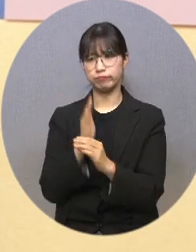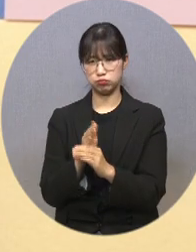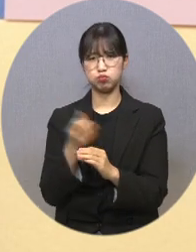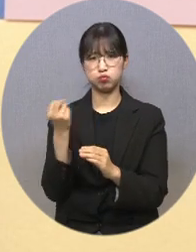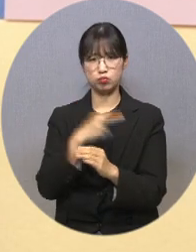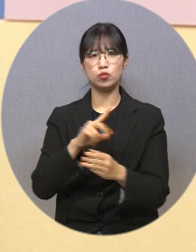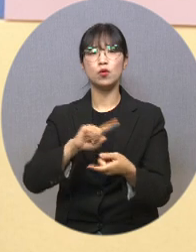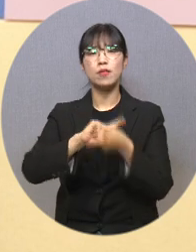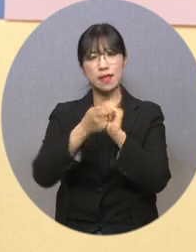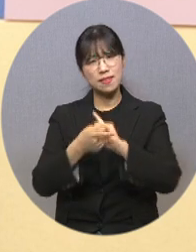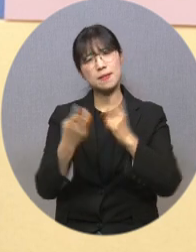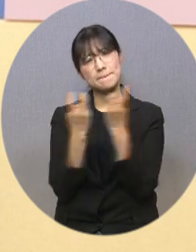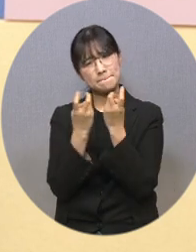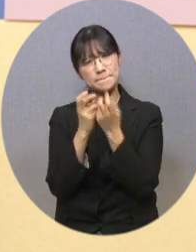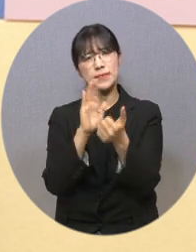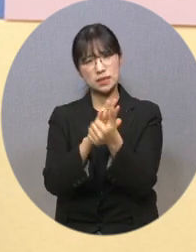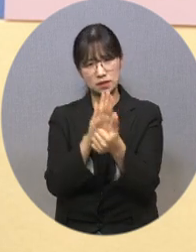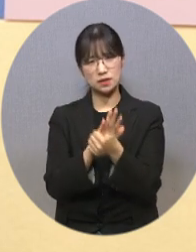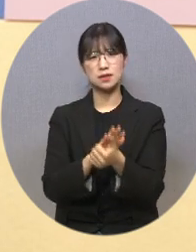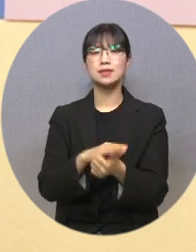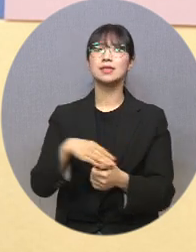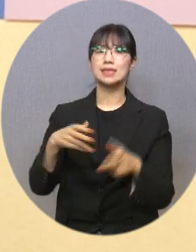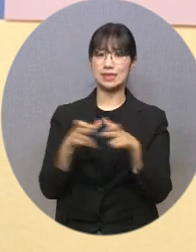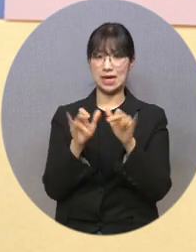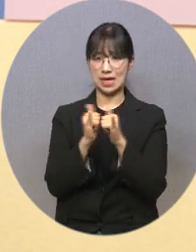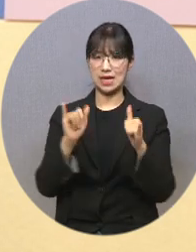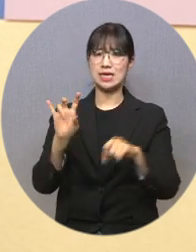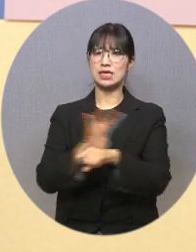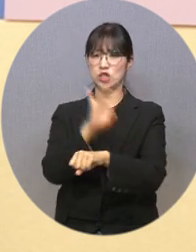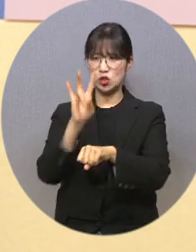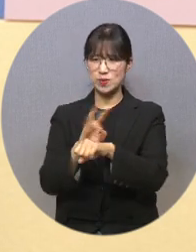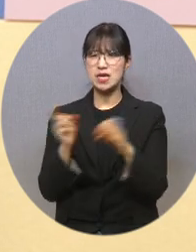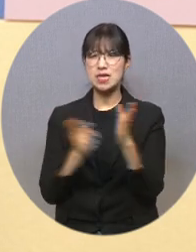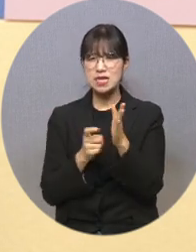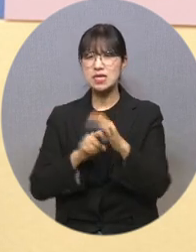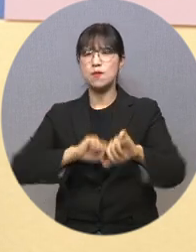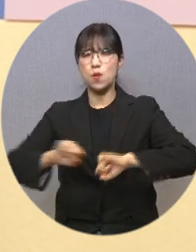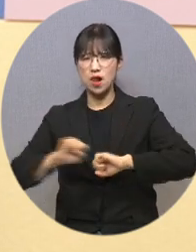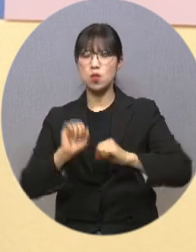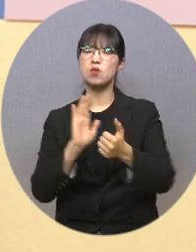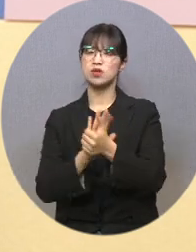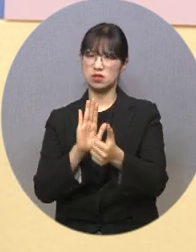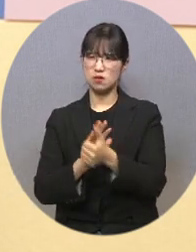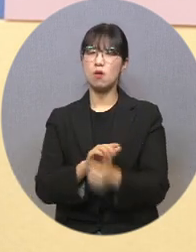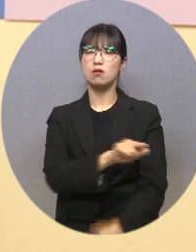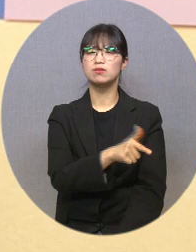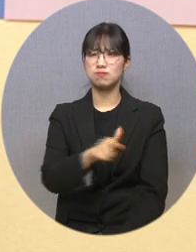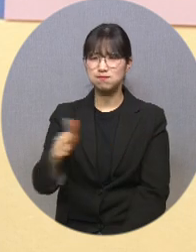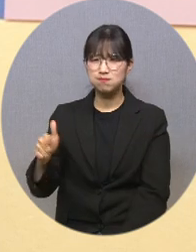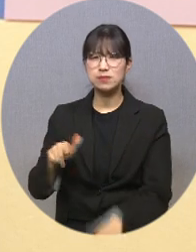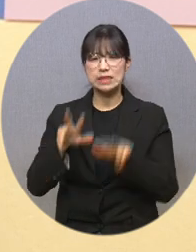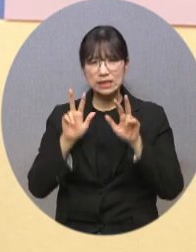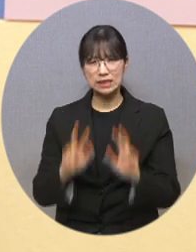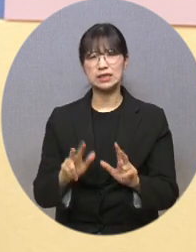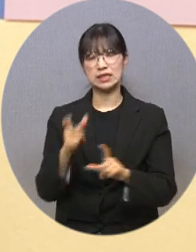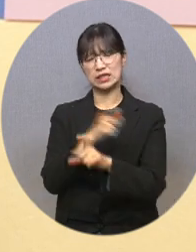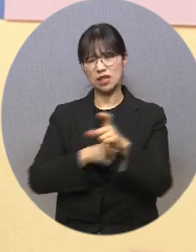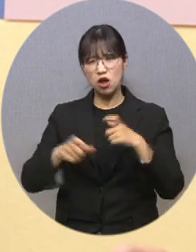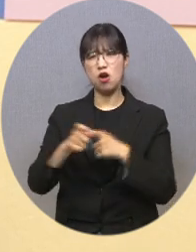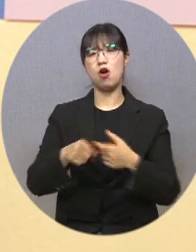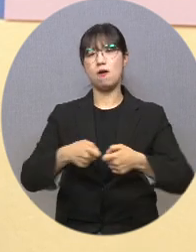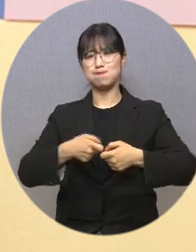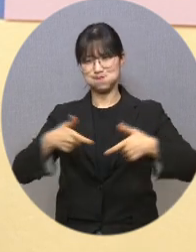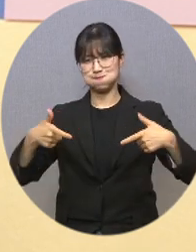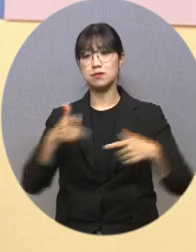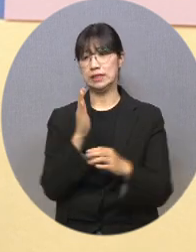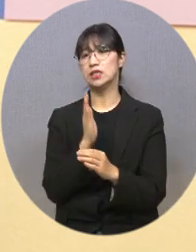대체식 지원이라든가 장애인 24시간 긴급활동지원 같은 이 돌봄 안전망을 좀 더 강화를